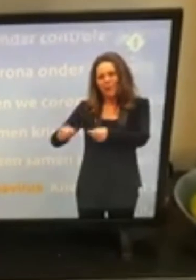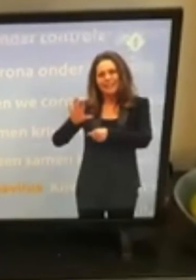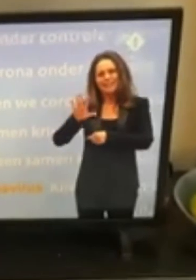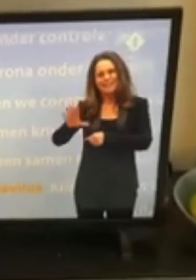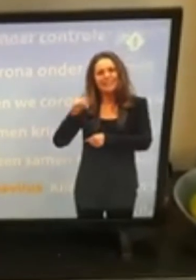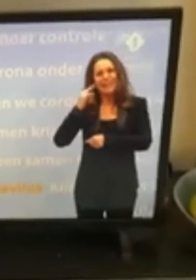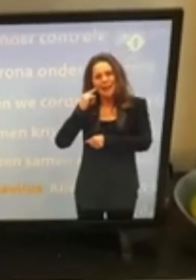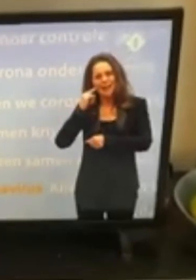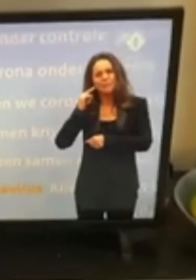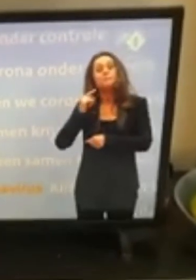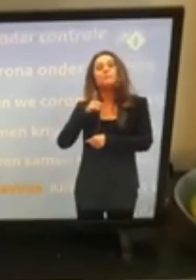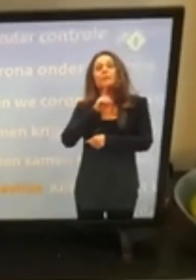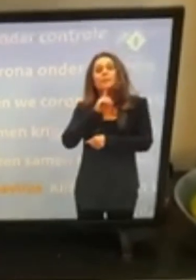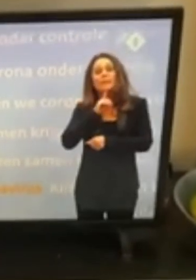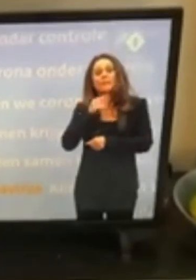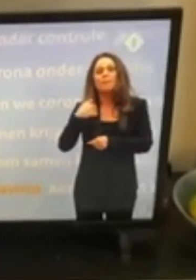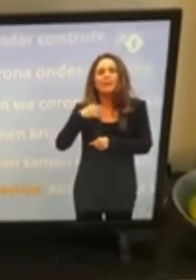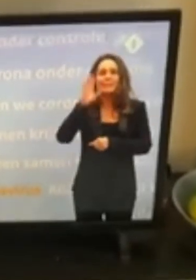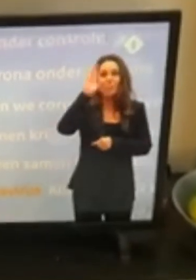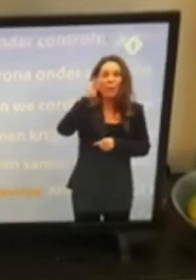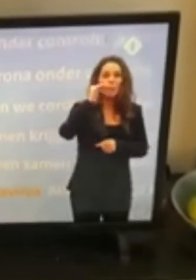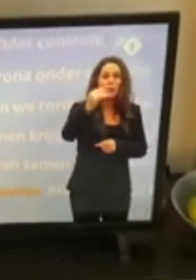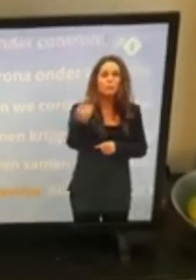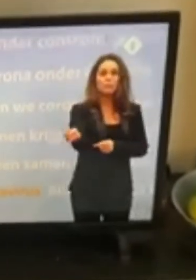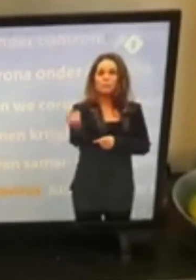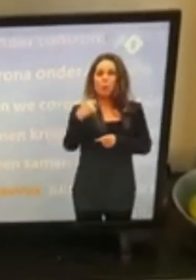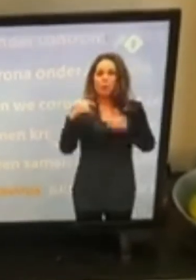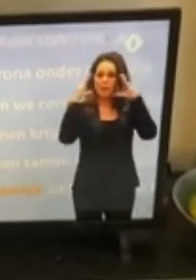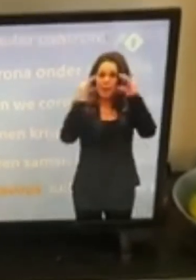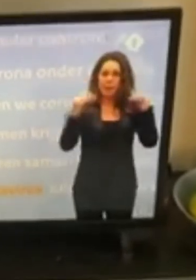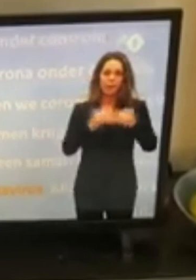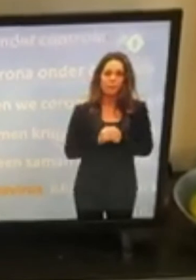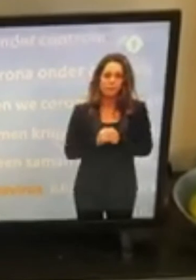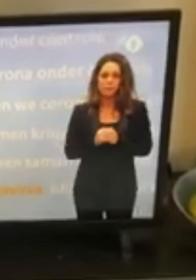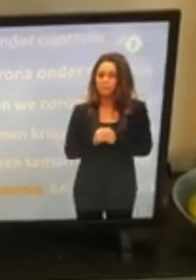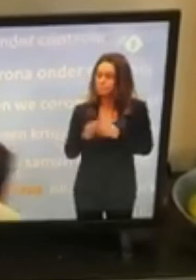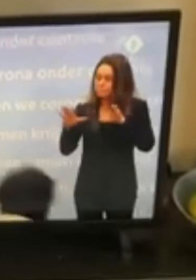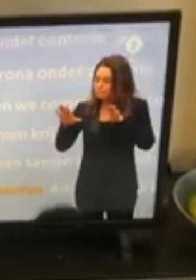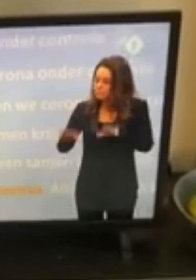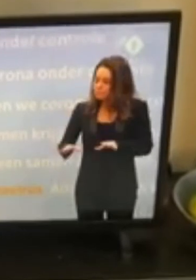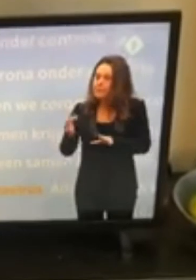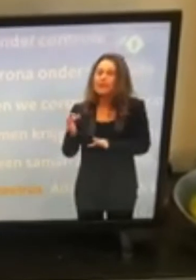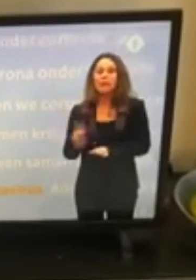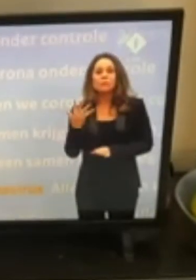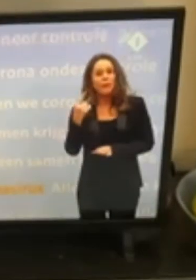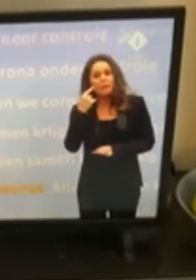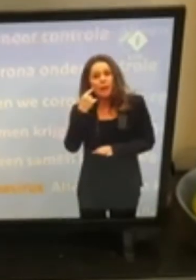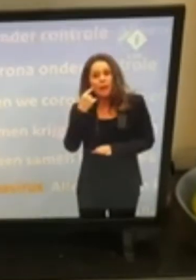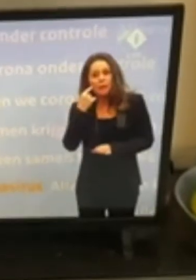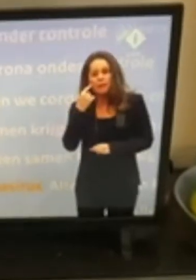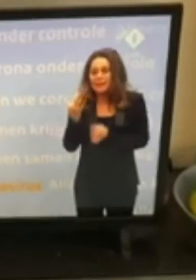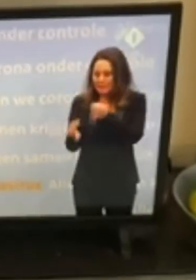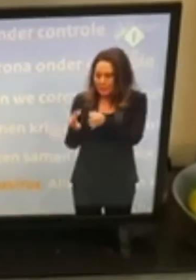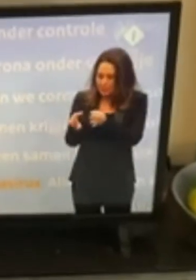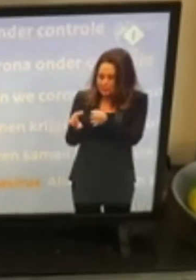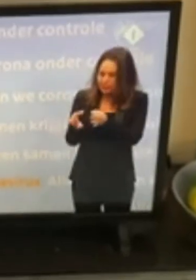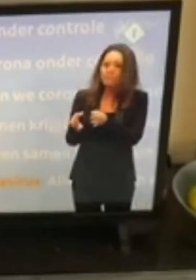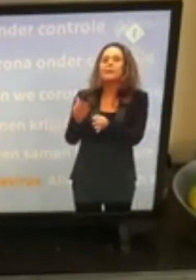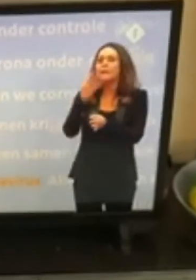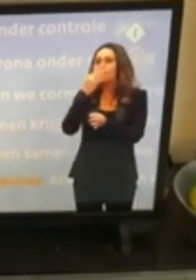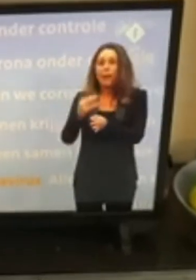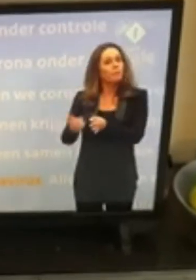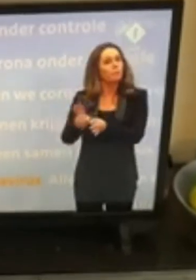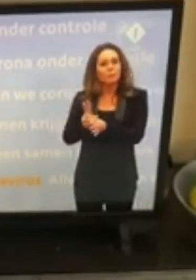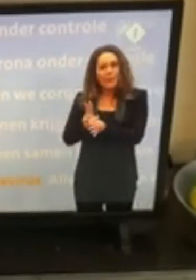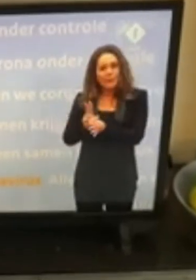vanuit het buitenland naar Nederland komt. En als een test na 5 dagen uitwijst dat je niet besmet bent, dan kan deze termijn daarmee